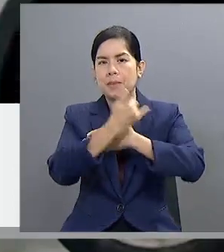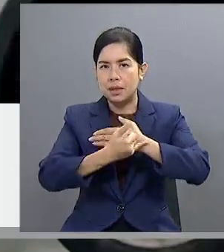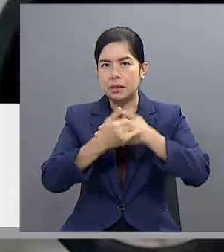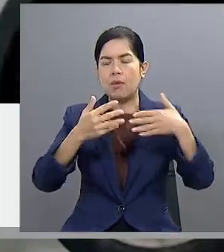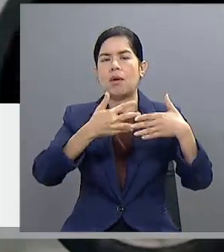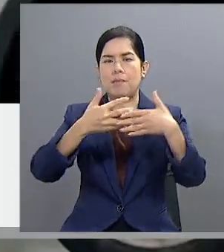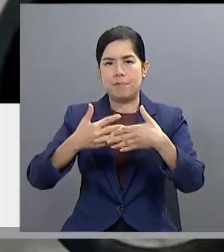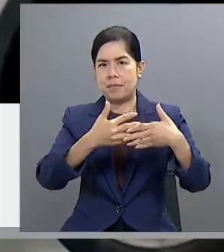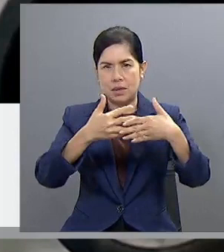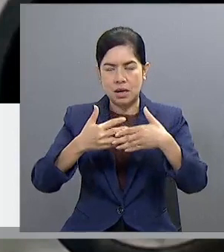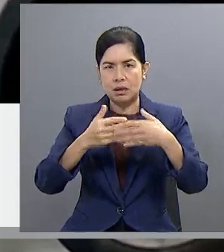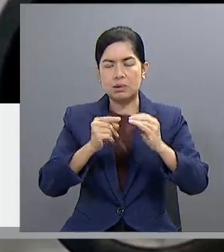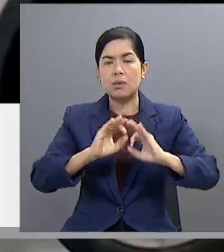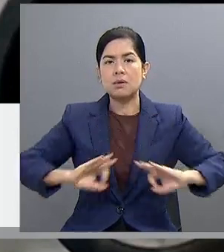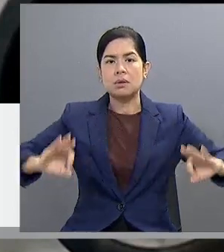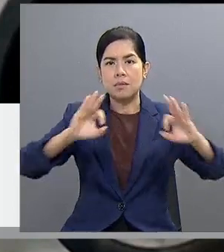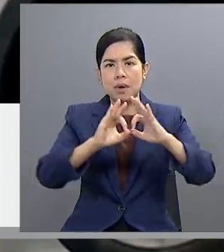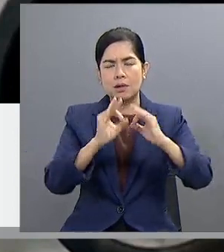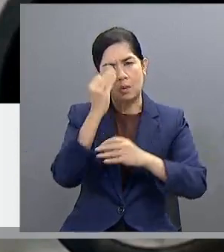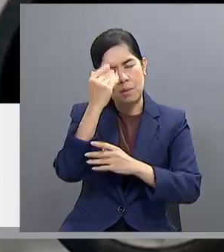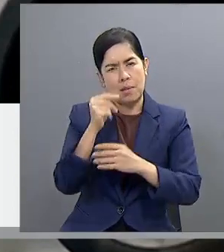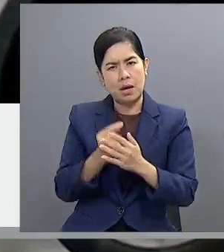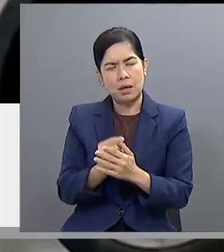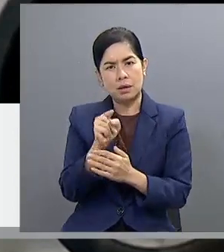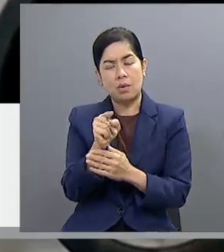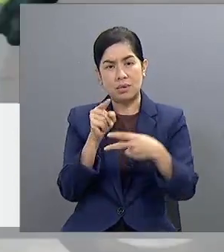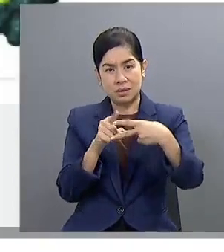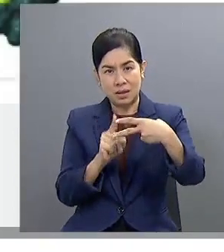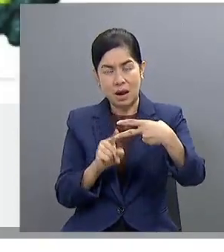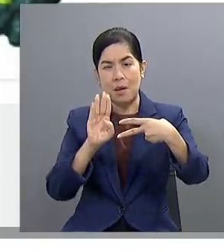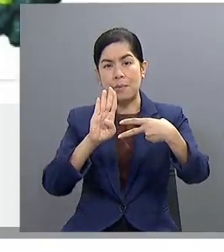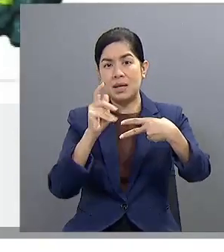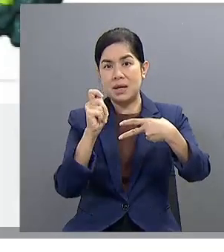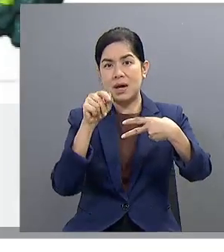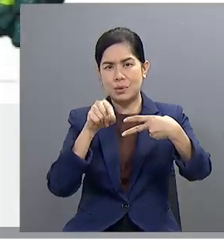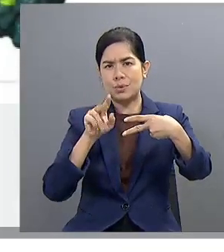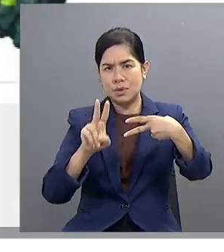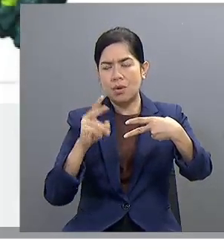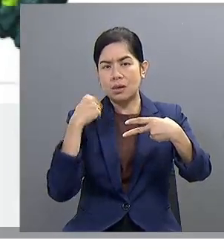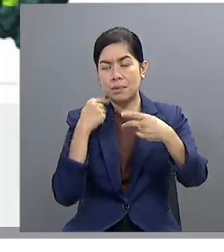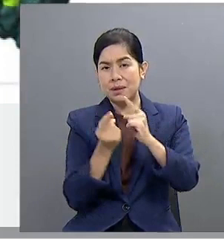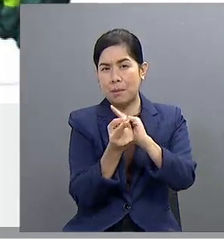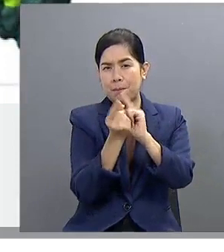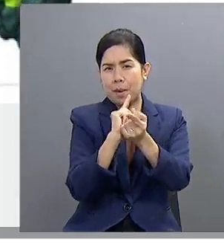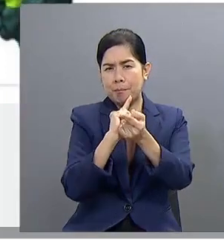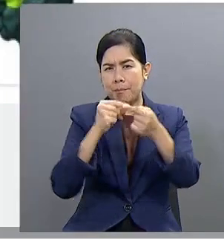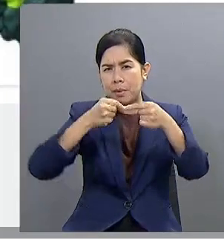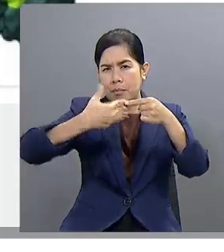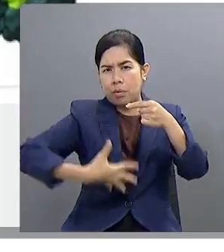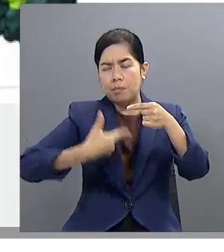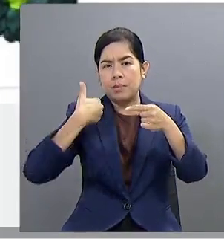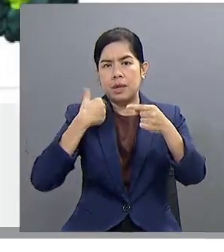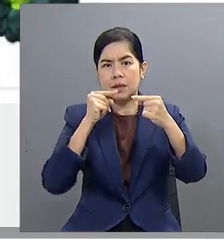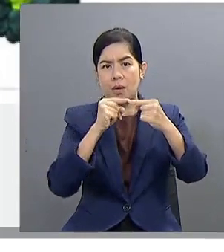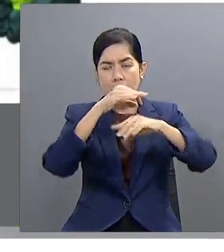ที่ทำให้ตัวนี้ต้องจับตามองก็คือเป็น BAจุด 2ที่กลายพันธุ์เพิ่มถึง 9ตำแหน่งบนโปรตีน